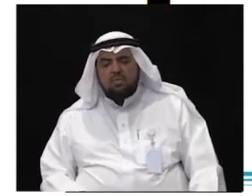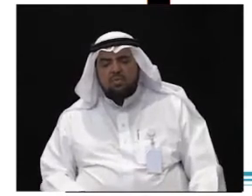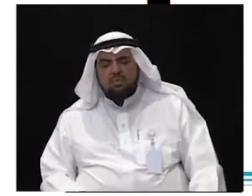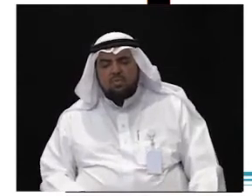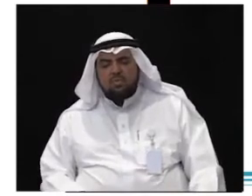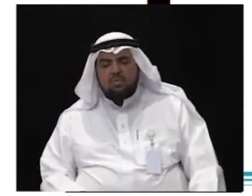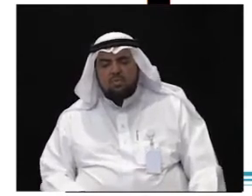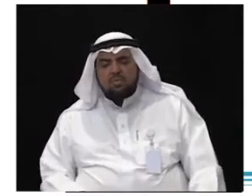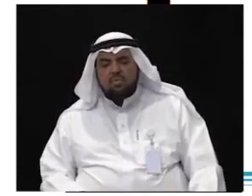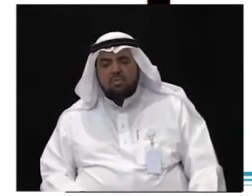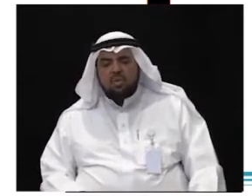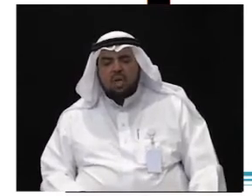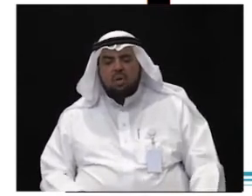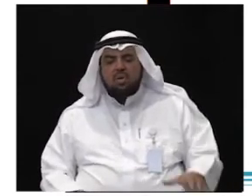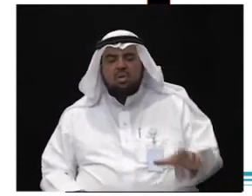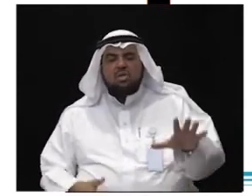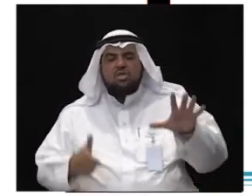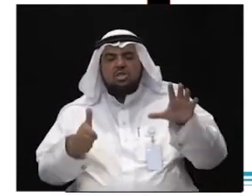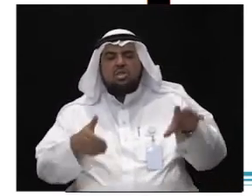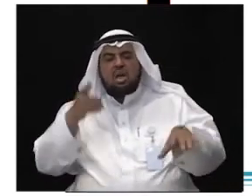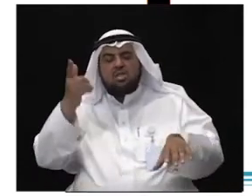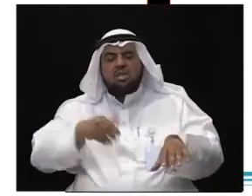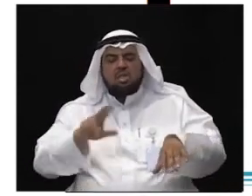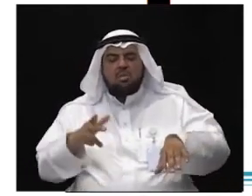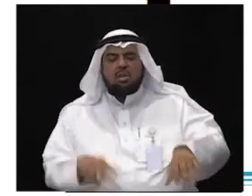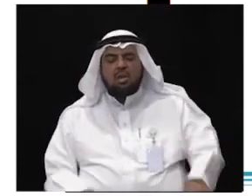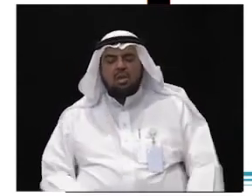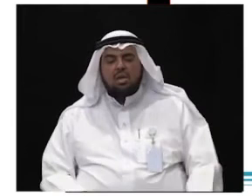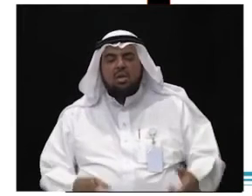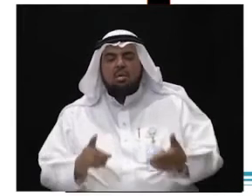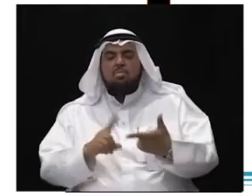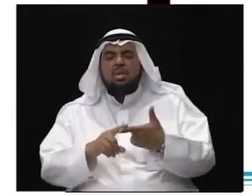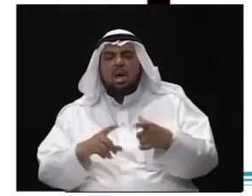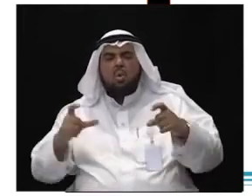ولكن ما العملية التالية؟ ما الذي يأخذ أولوية بعد الأقواس؟